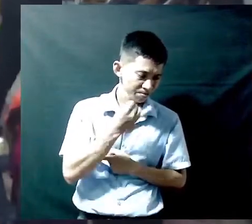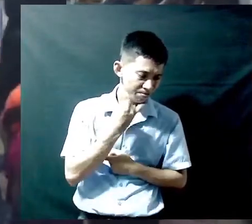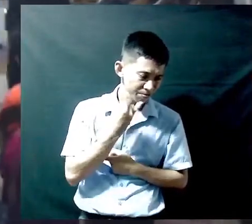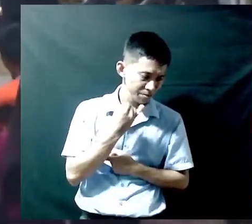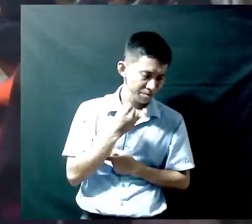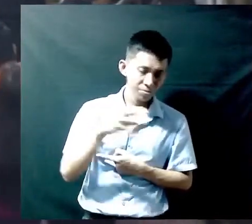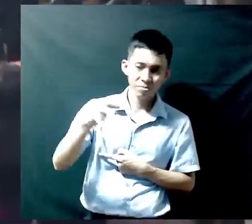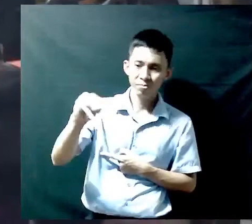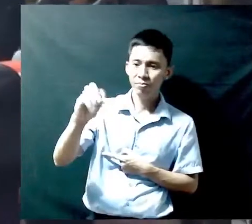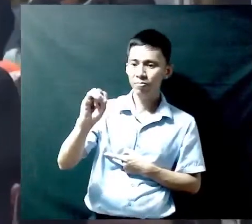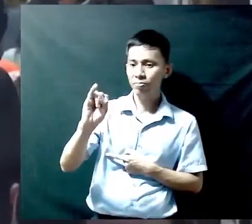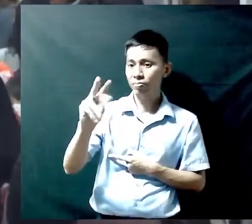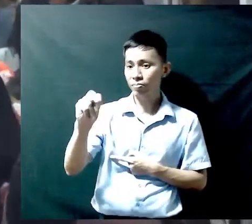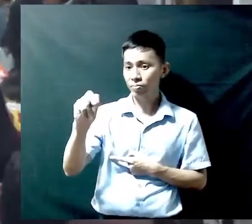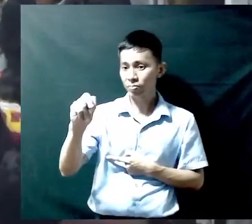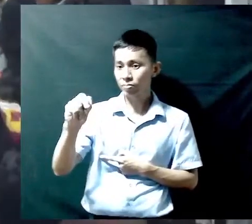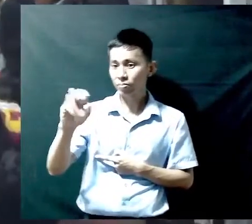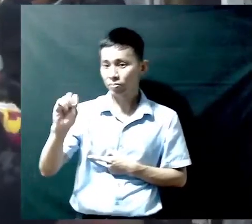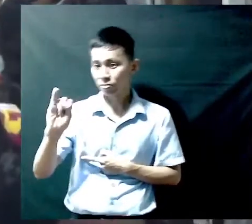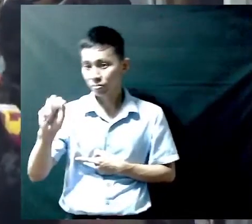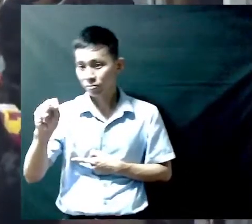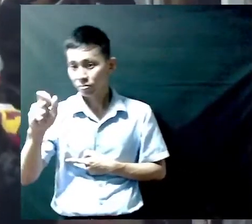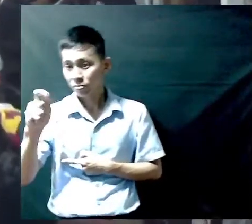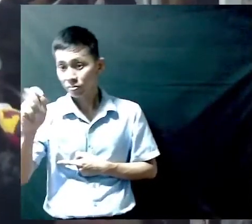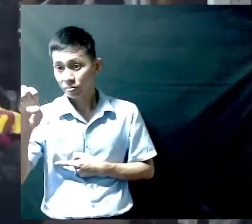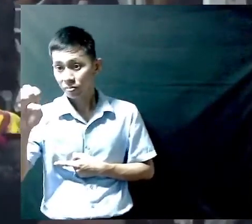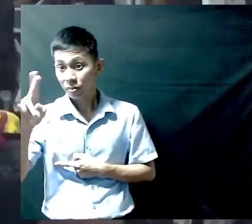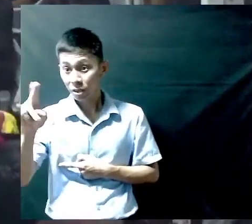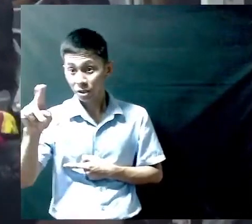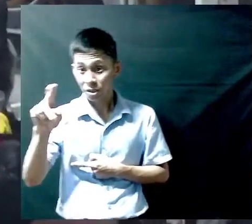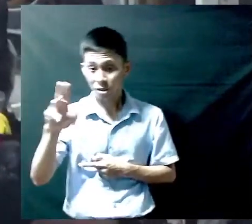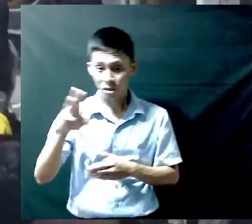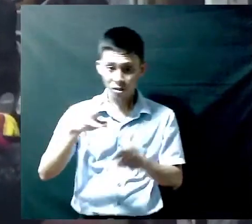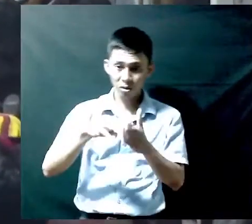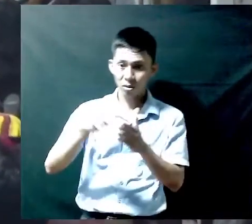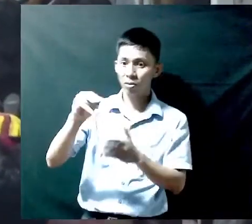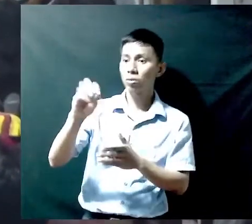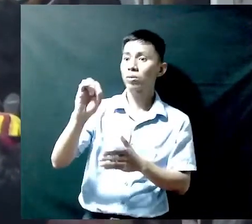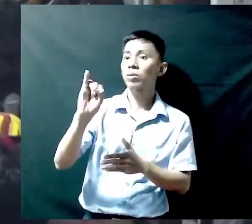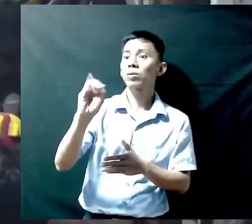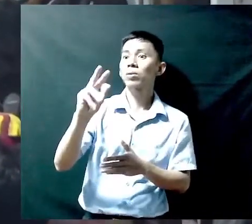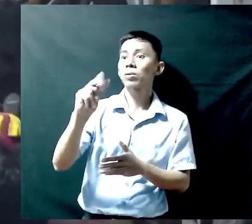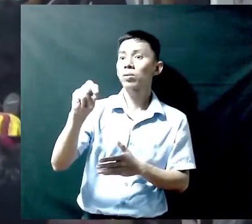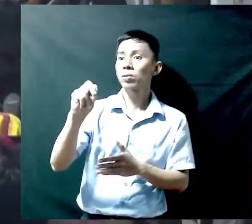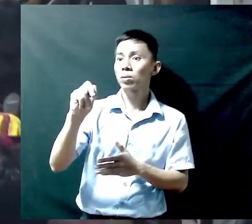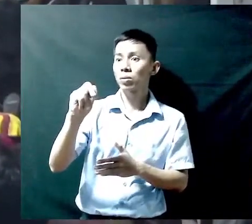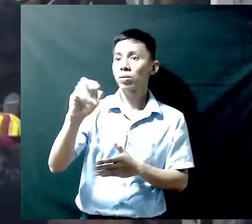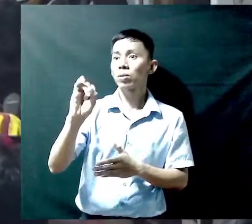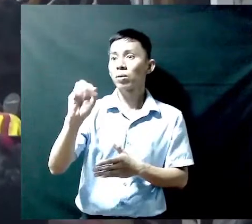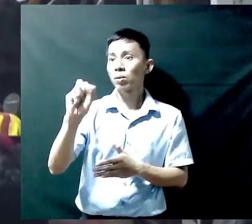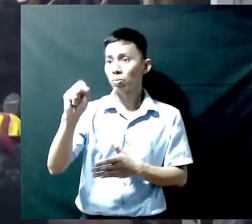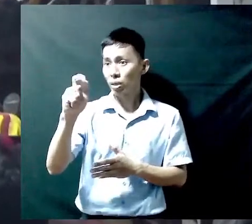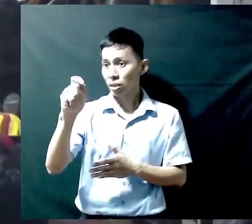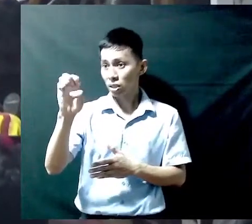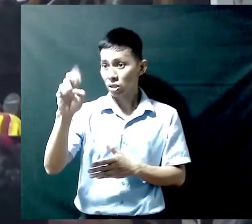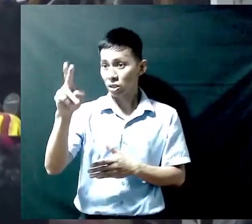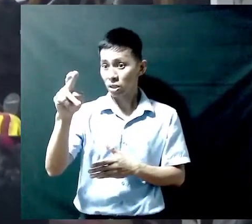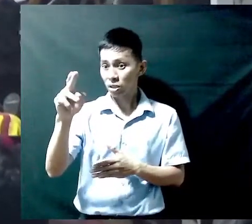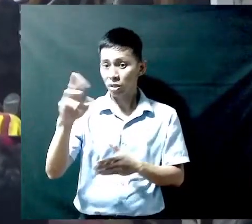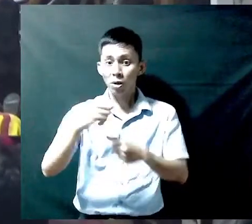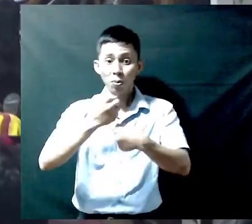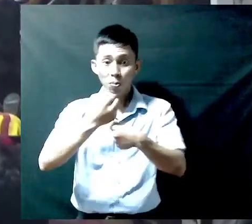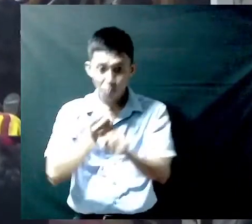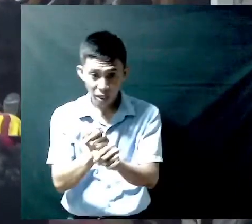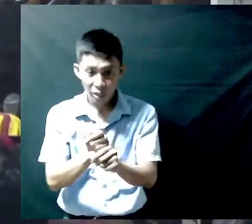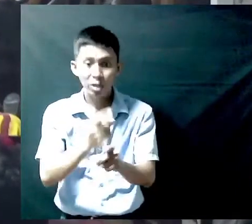word minister in Hebrew means stand before. He stood before the Lord and fixed that relationship na gusto